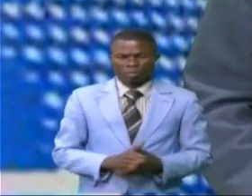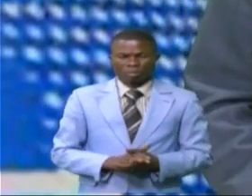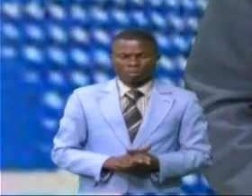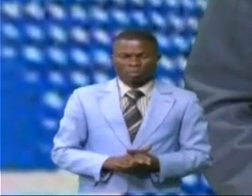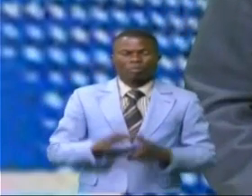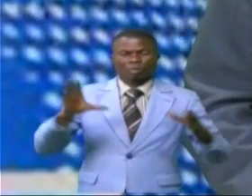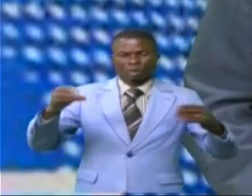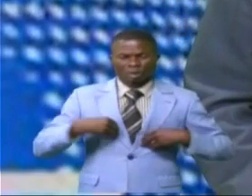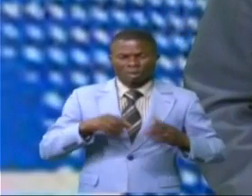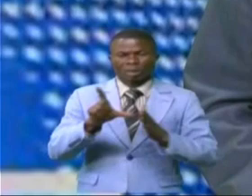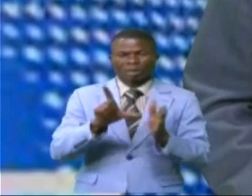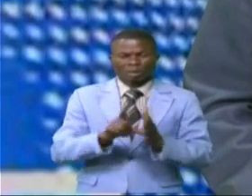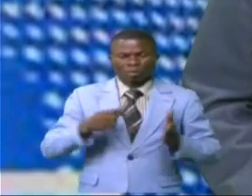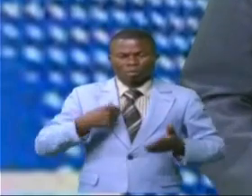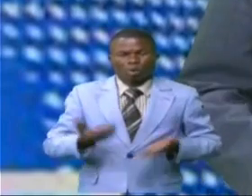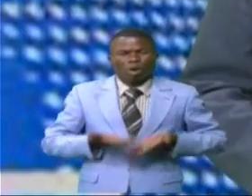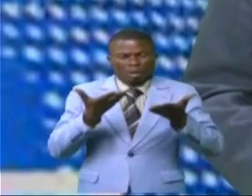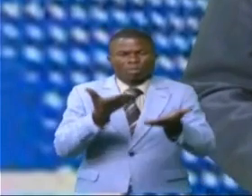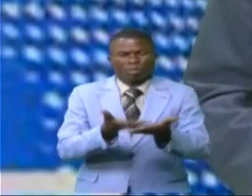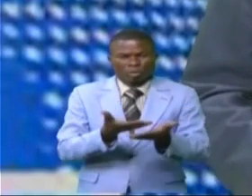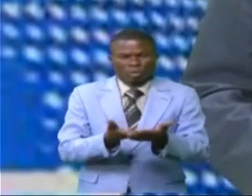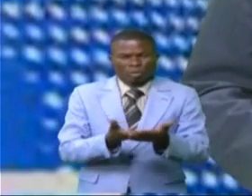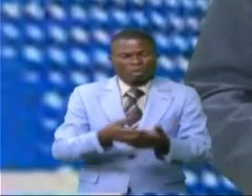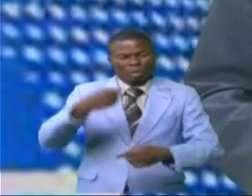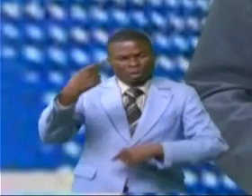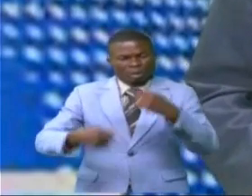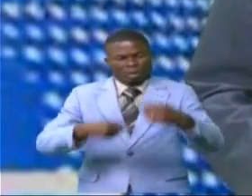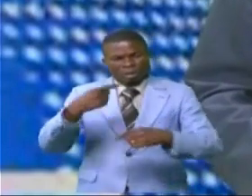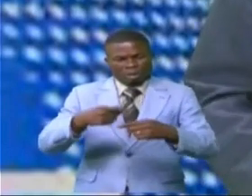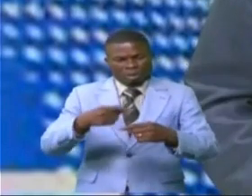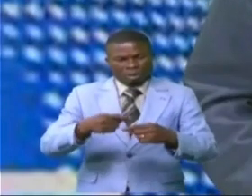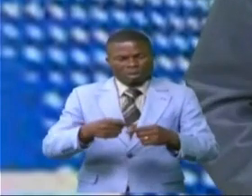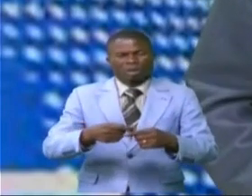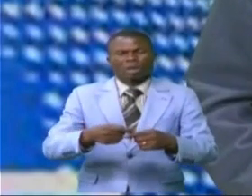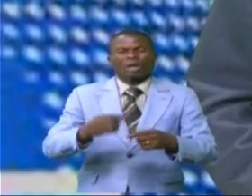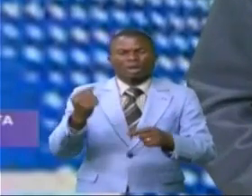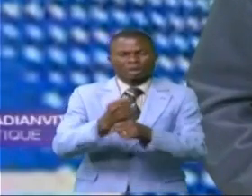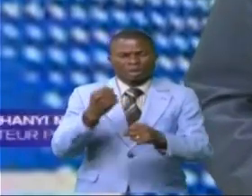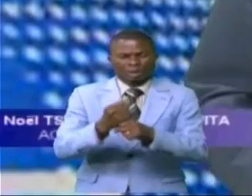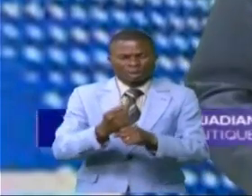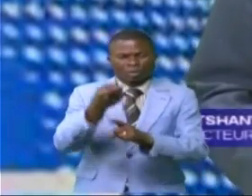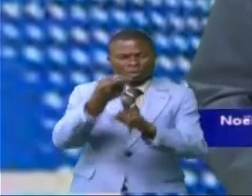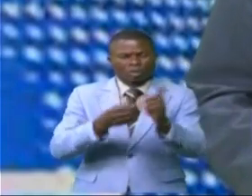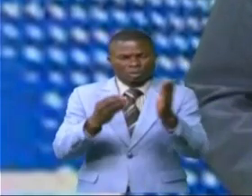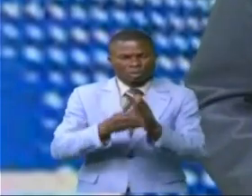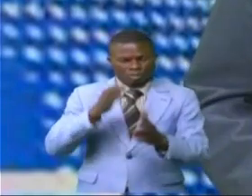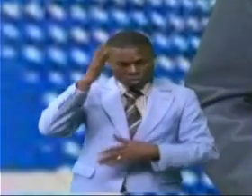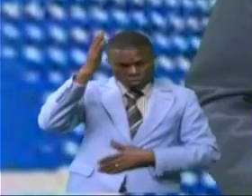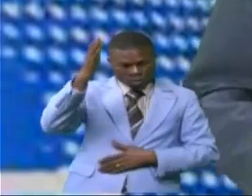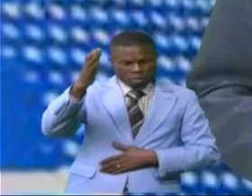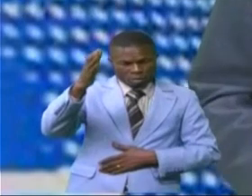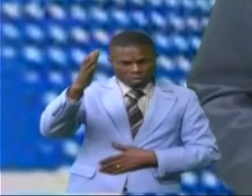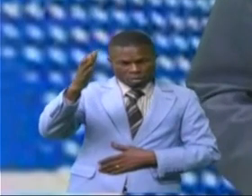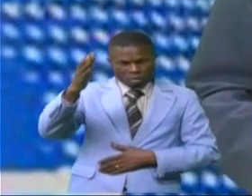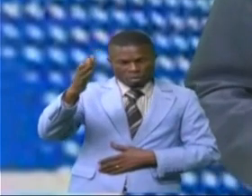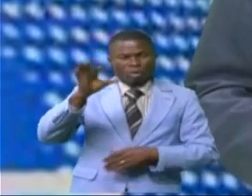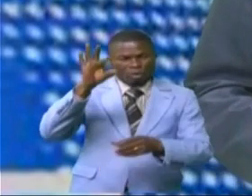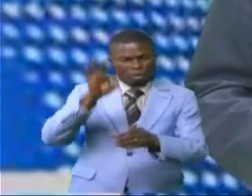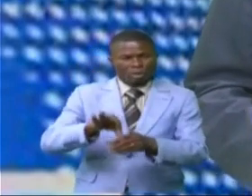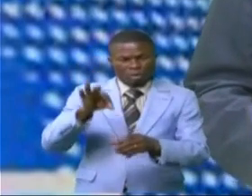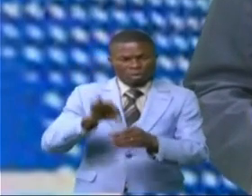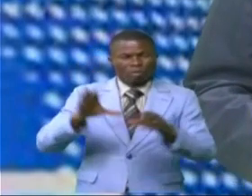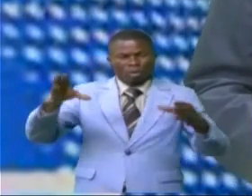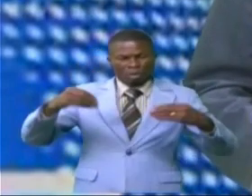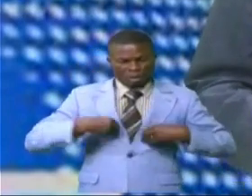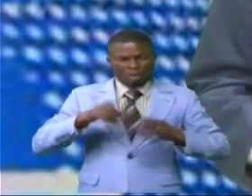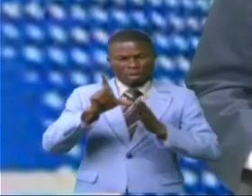proposition de loi au sérieux, d'en débattre lors de la session parlementaire de septembre 2023 et de voter pour que cette